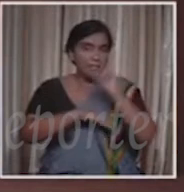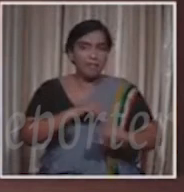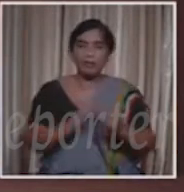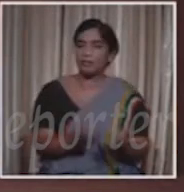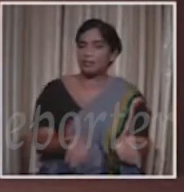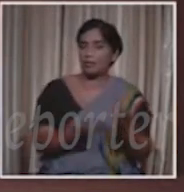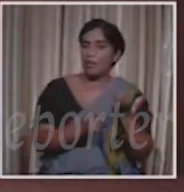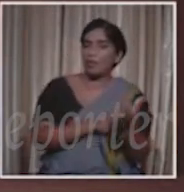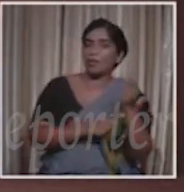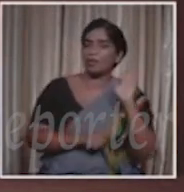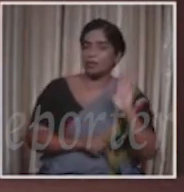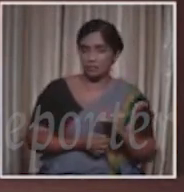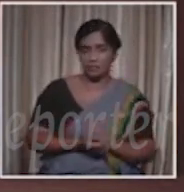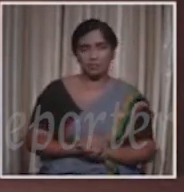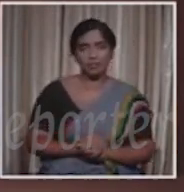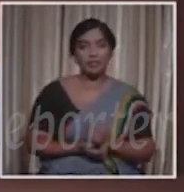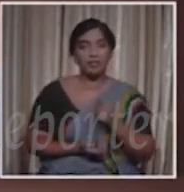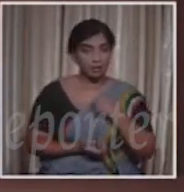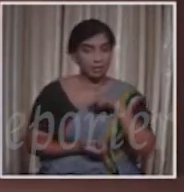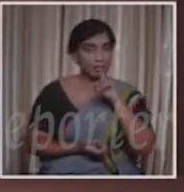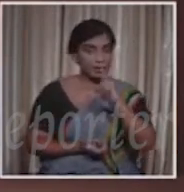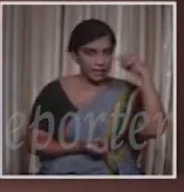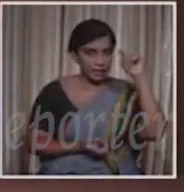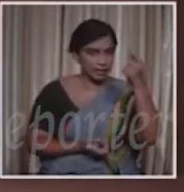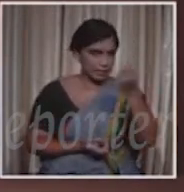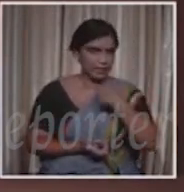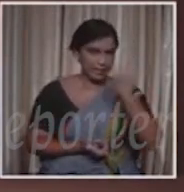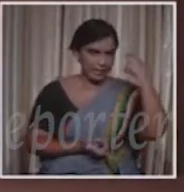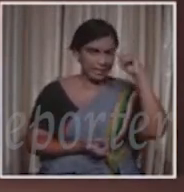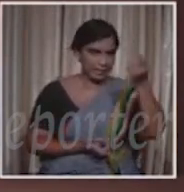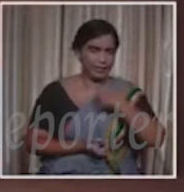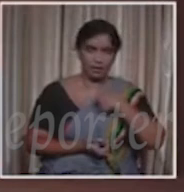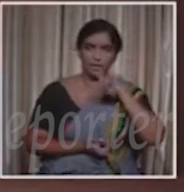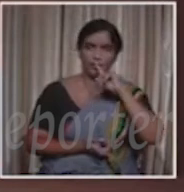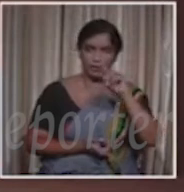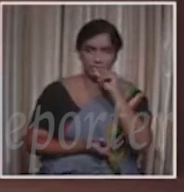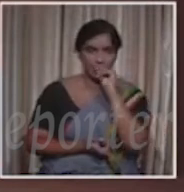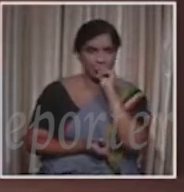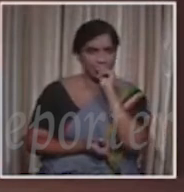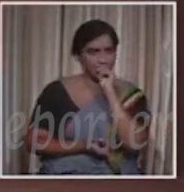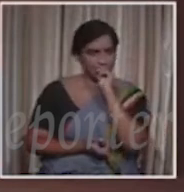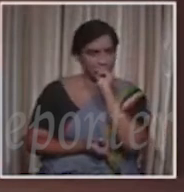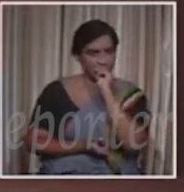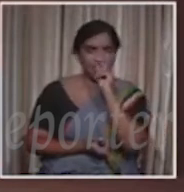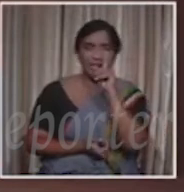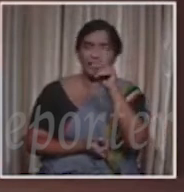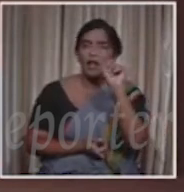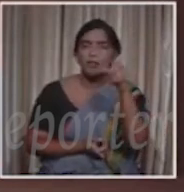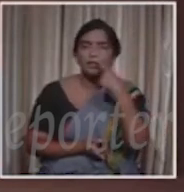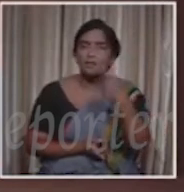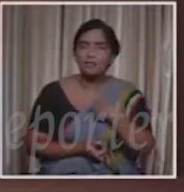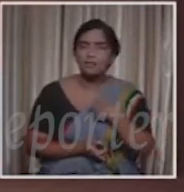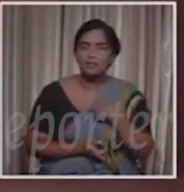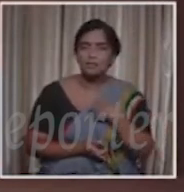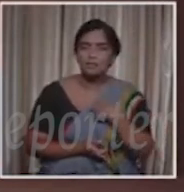ලද ප්‍රහාරයක් කියලා. මා ඔබතුමාගෙන් ඊයේ ඇහුවා ඔබතුමා මට කියපු වෙලාවේදී එක නමක් හෝ මට කියන්න කියලා.